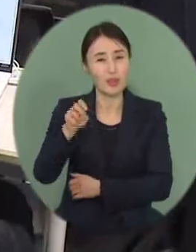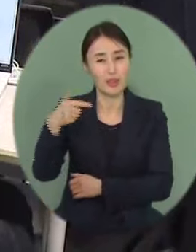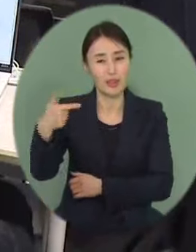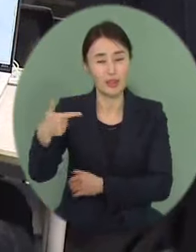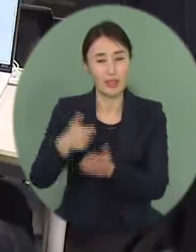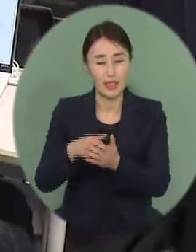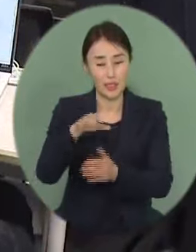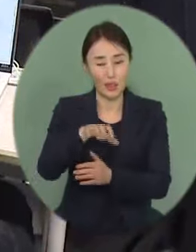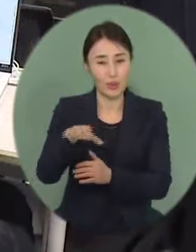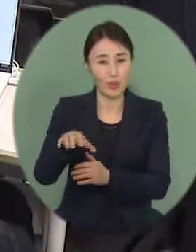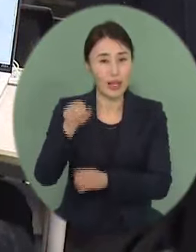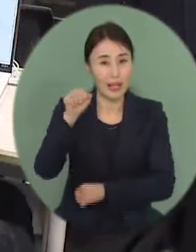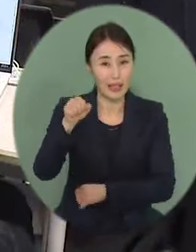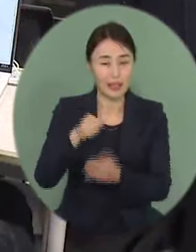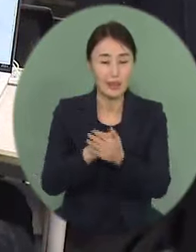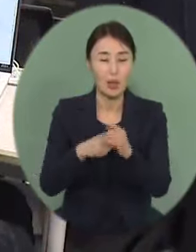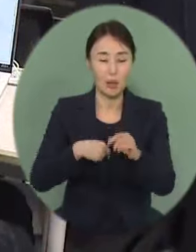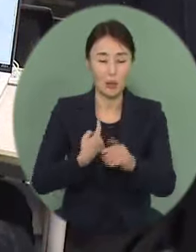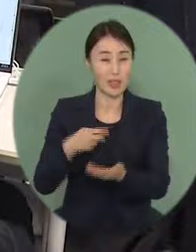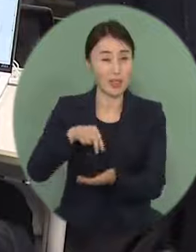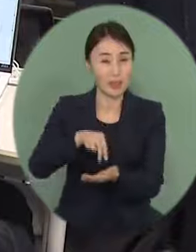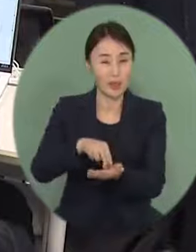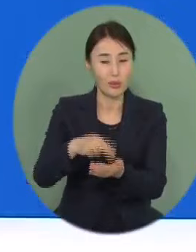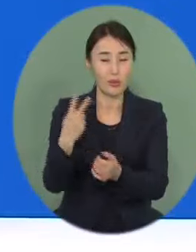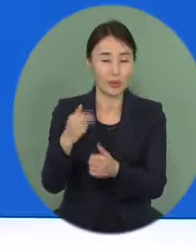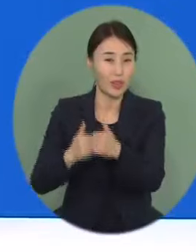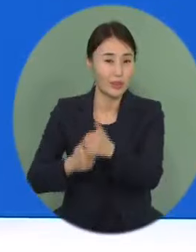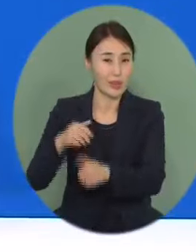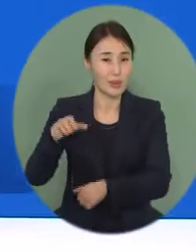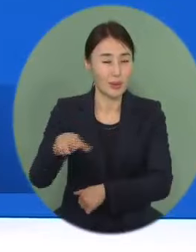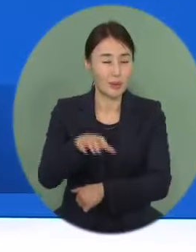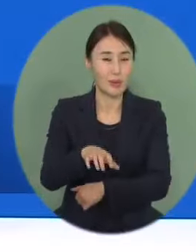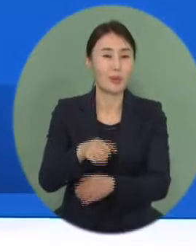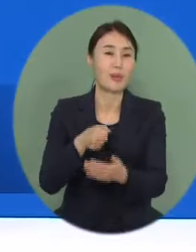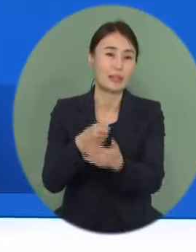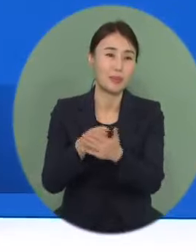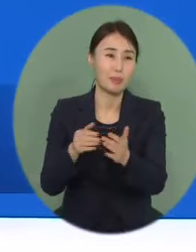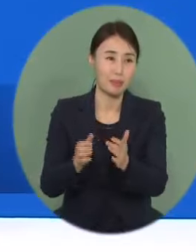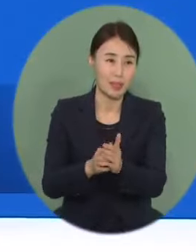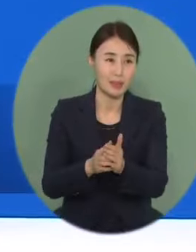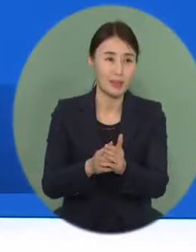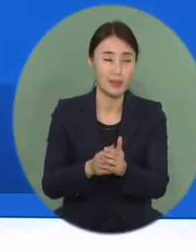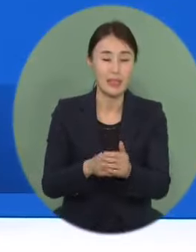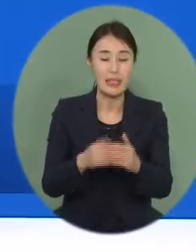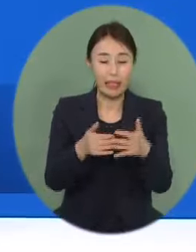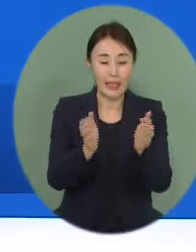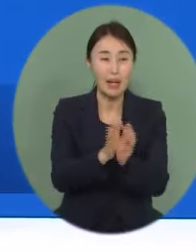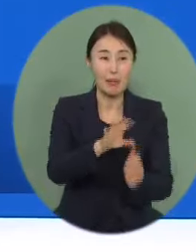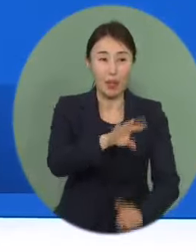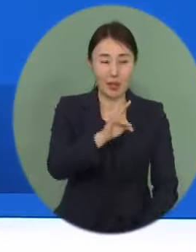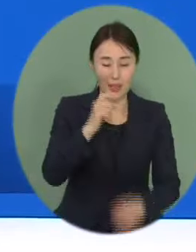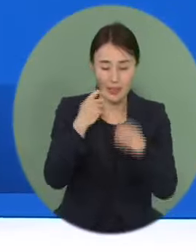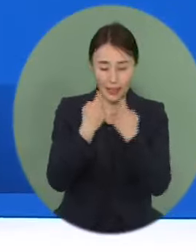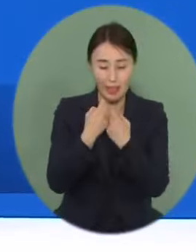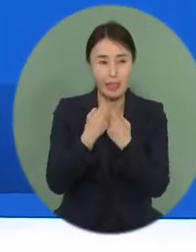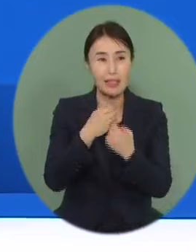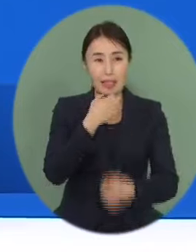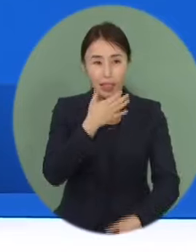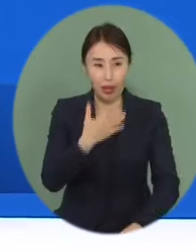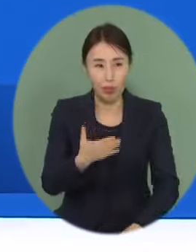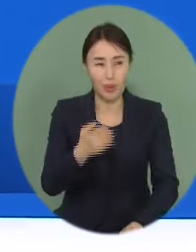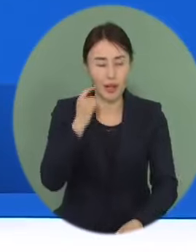나설 단수 후보와 경선 후보들을 확정했습니다 선당 후사의 정신으로 아름답게